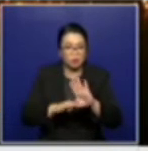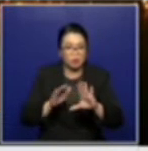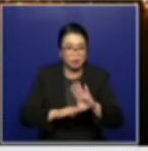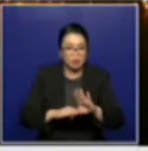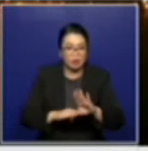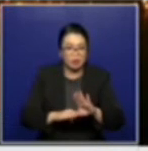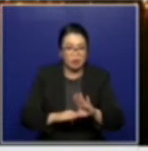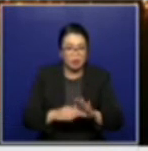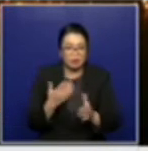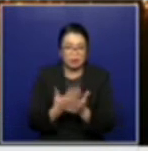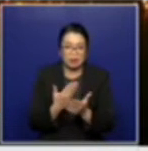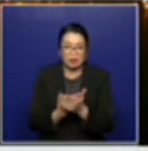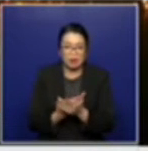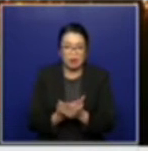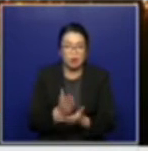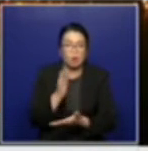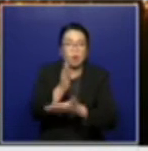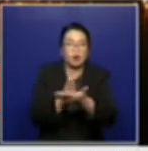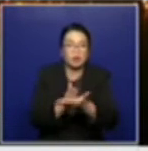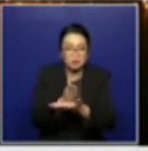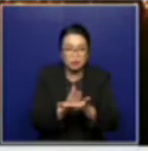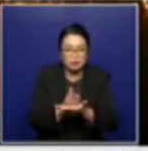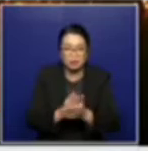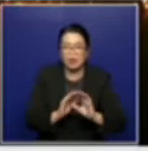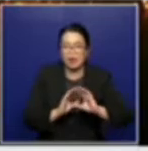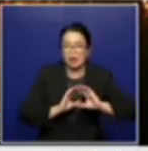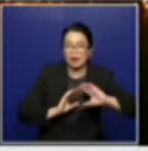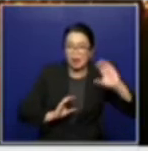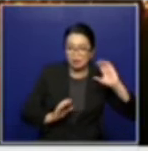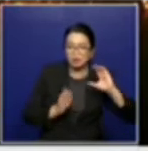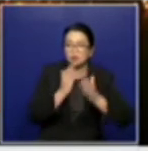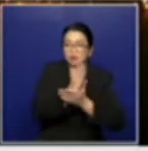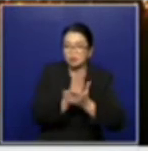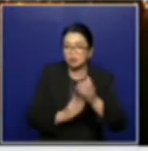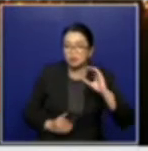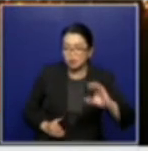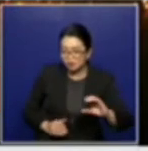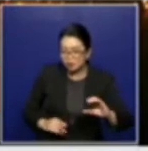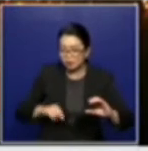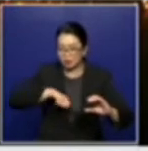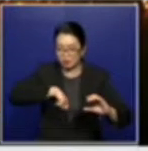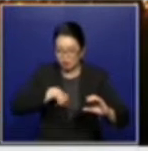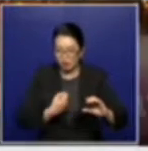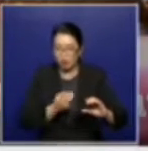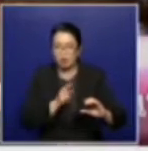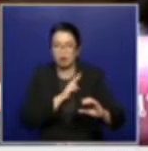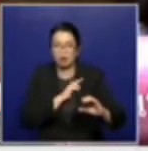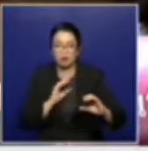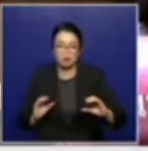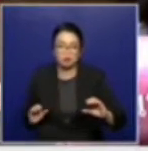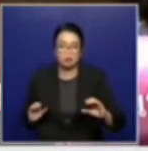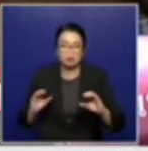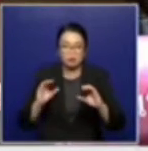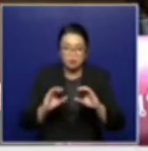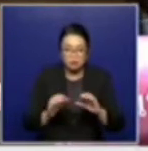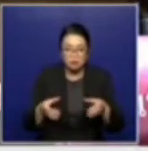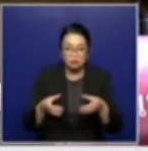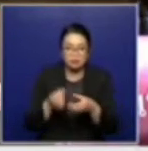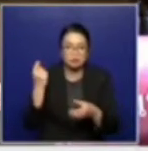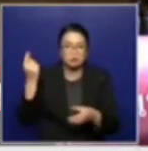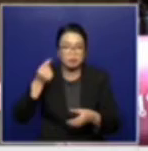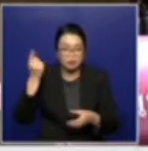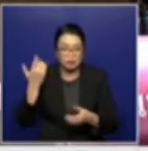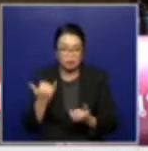ครึ่งผ่านเว็บไซต์คนละครึ่ง .com วงเงิน 45,000 ล้านซึ่งรัฐบาลได้กำหนดให้กระทรวงการ